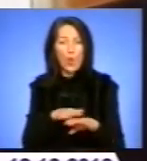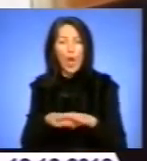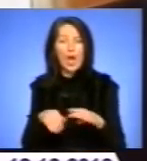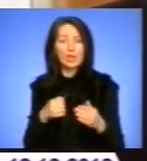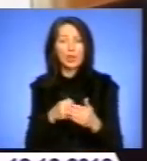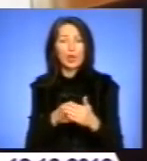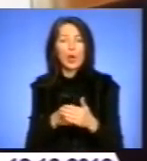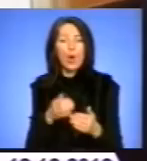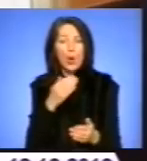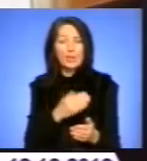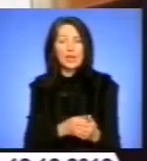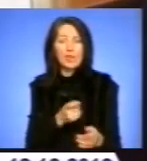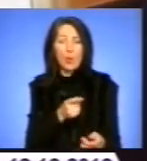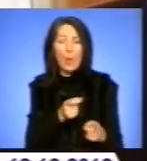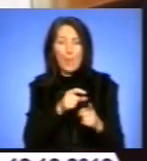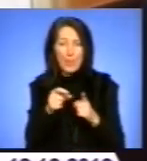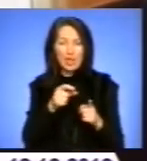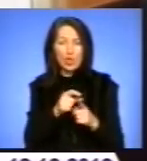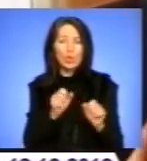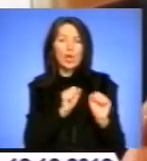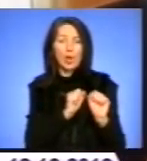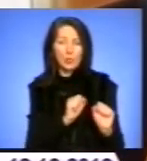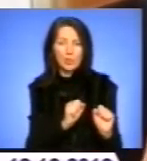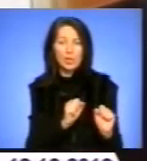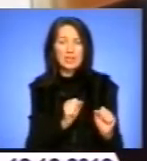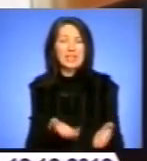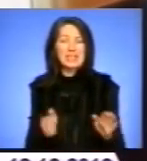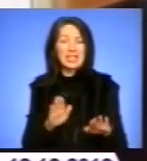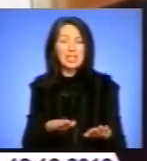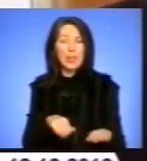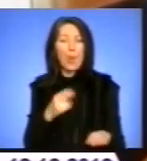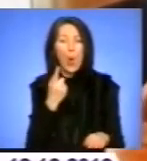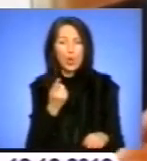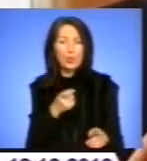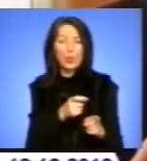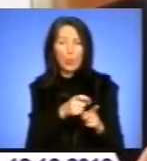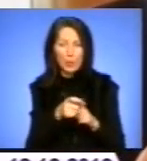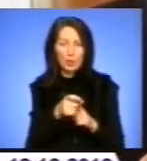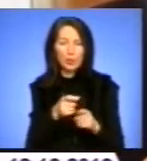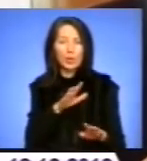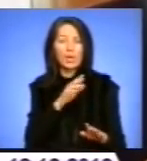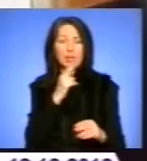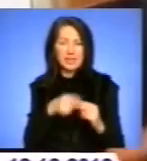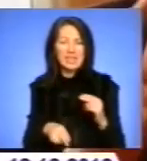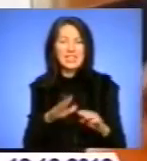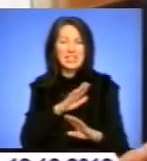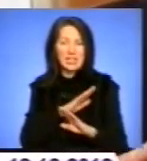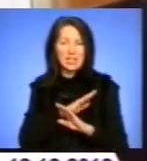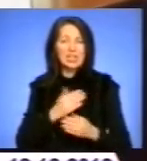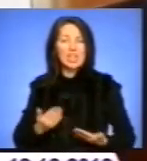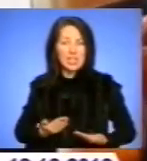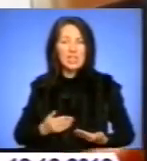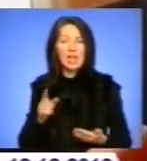перед останнього патрона оборонялися. І залишили по одному патрону. І покінчили життям із